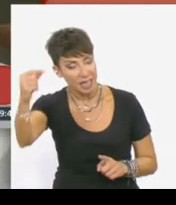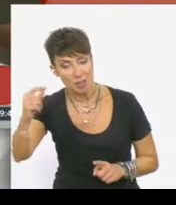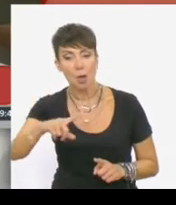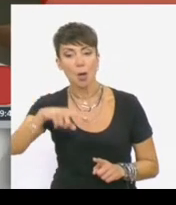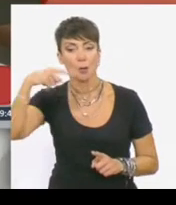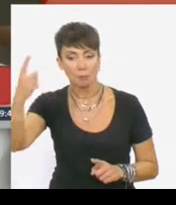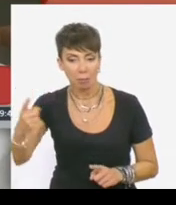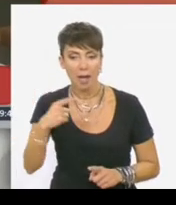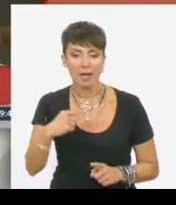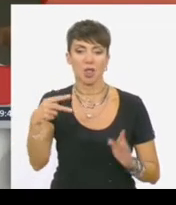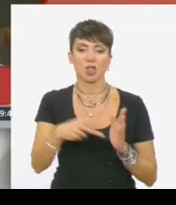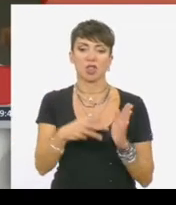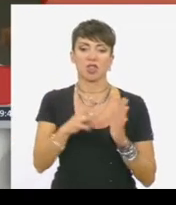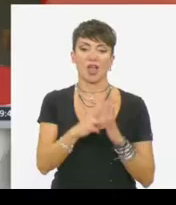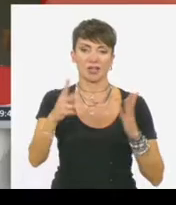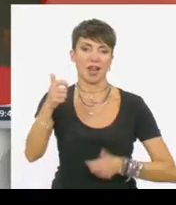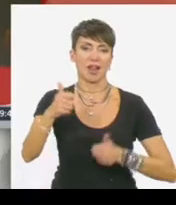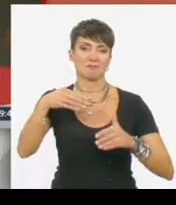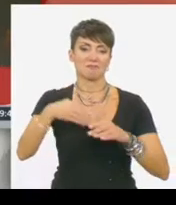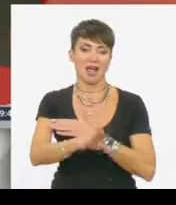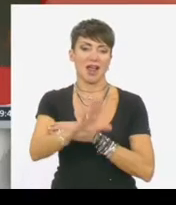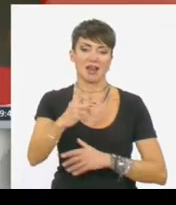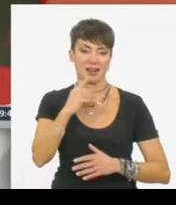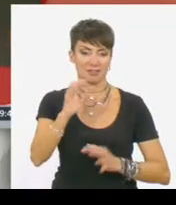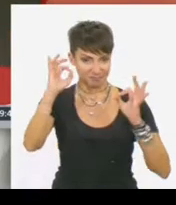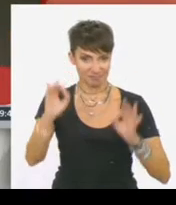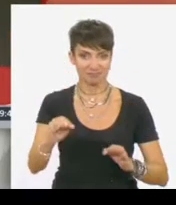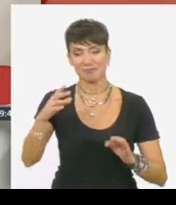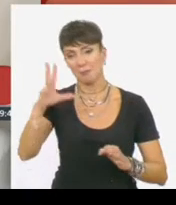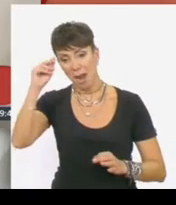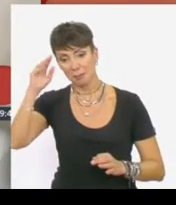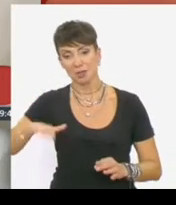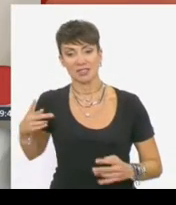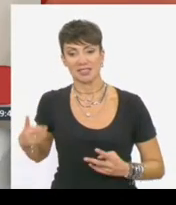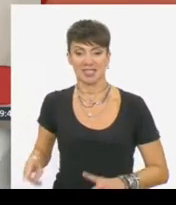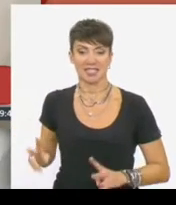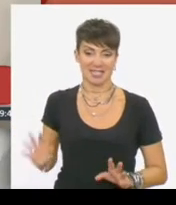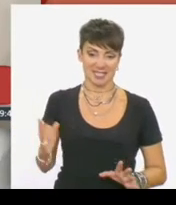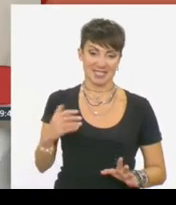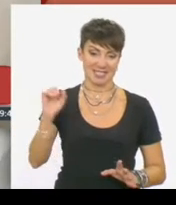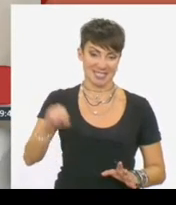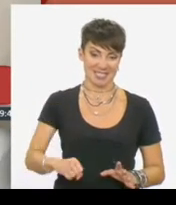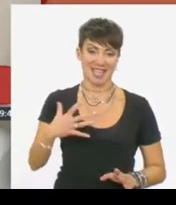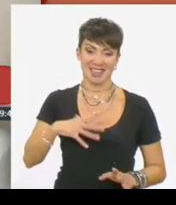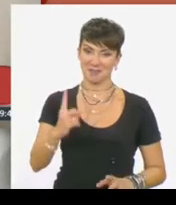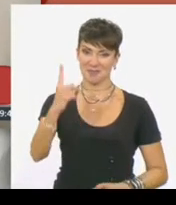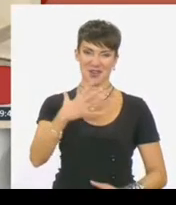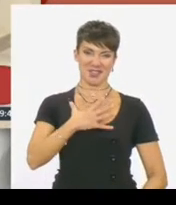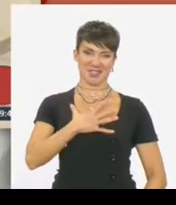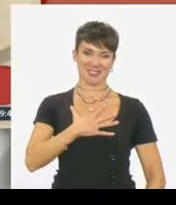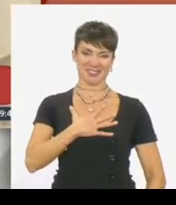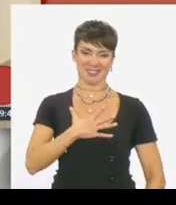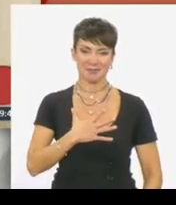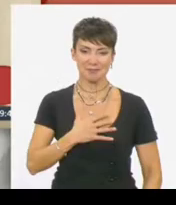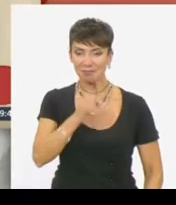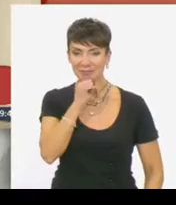το 2018 έδωσα πανελλήνιες εξετάσεις και πέρασα στο Πανεπιστήμιο Κρήτης και μάλιστα για τρία με το κούμπο μπήκα σε πρώτο. Με μια